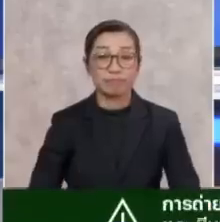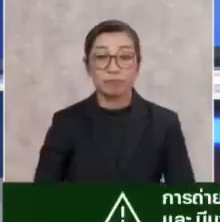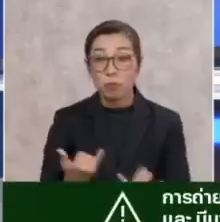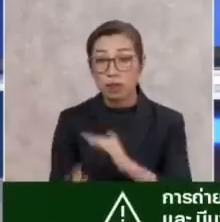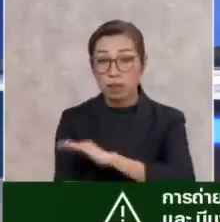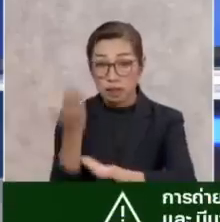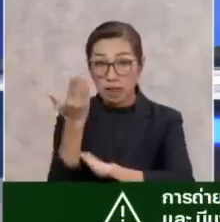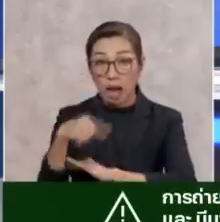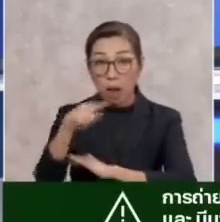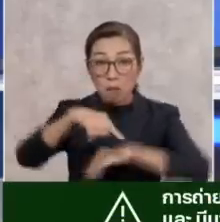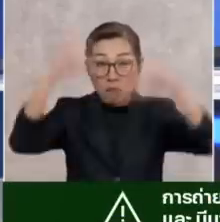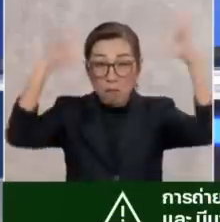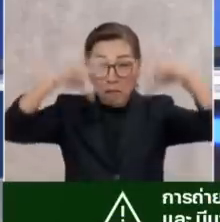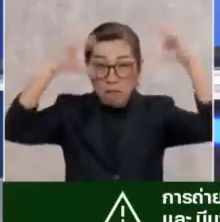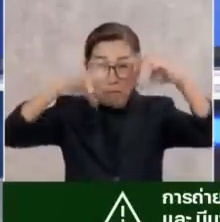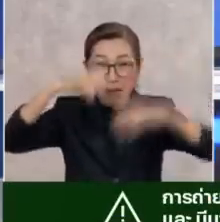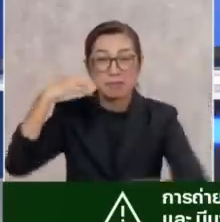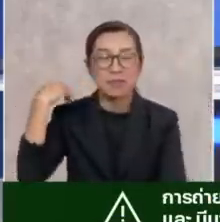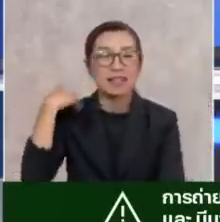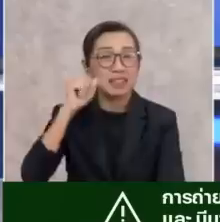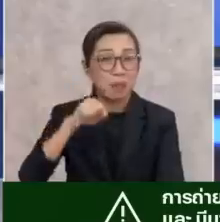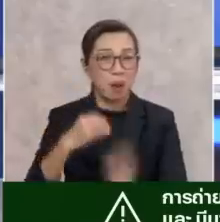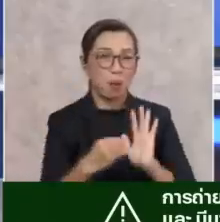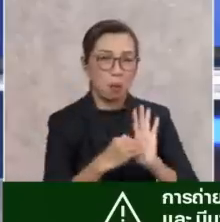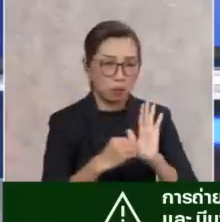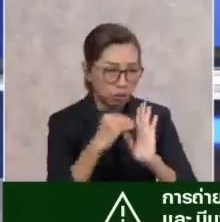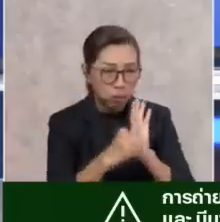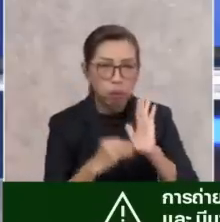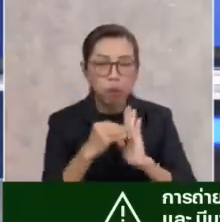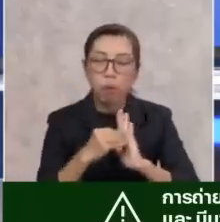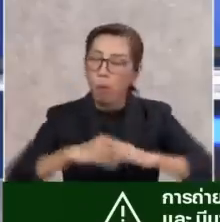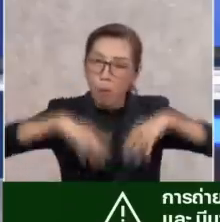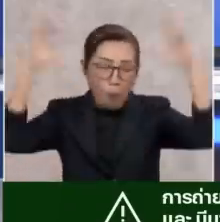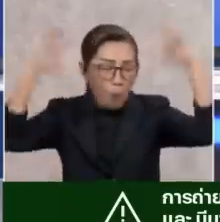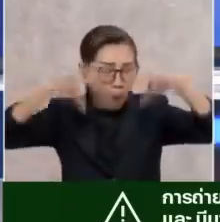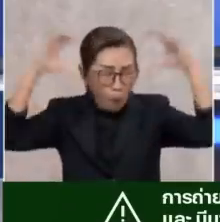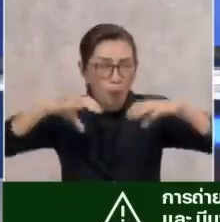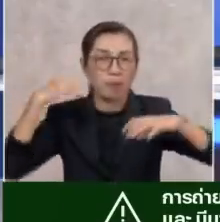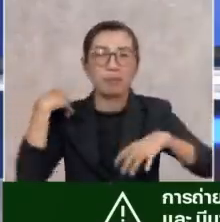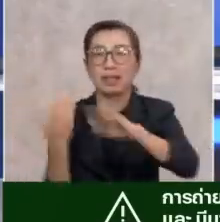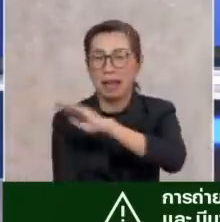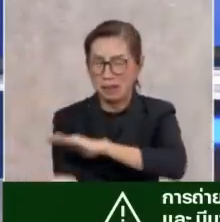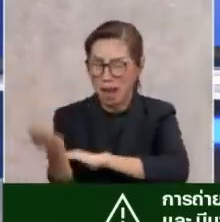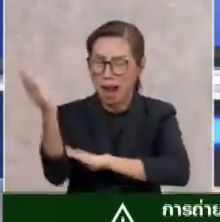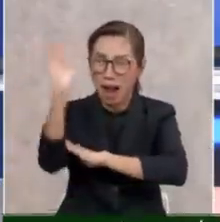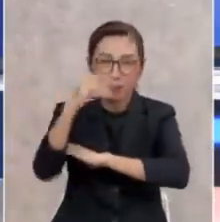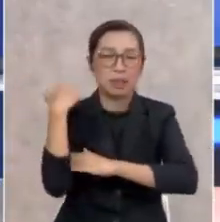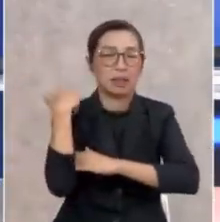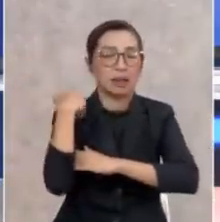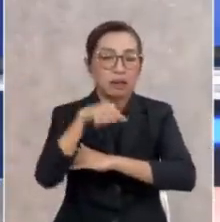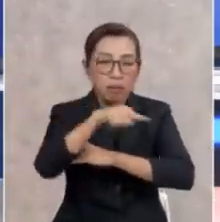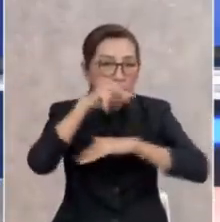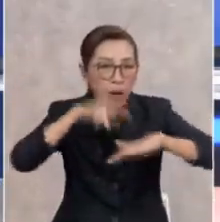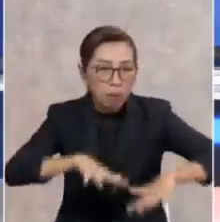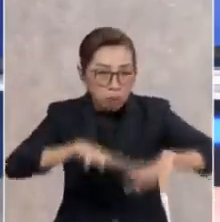เช้าวันนี้หลายพื้นที่เจอฝนกันหนักหน่วงเลยทีเดียวนะครับกรุงเทพปริมณฑลนี่อ่วมกันเลยทีเดียวกันตั้งแต่เช้าเลยนะครับหลายจุดเจอปัญหา